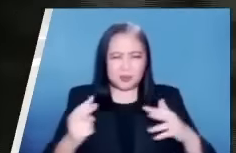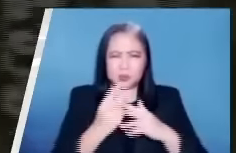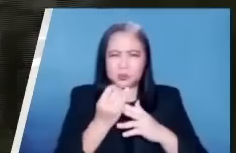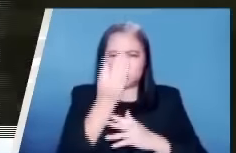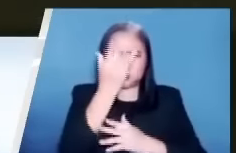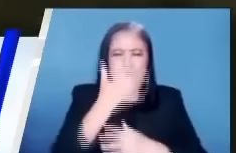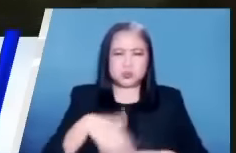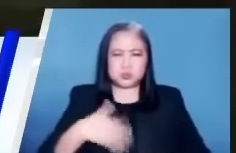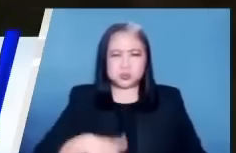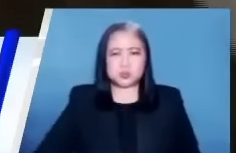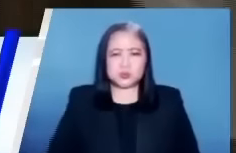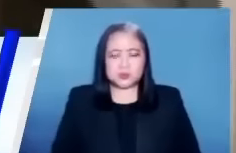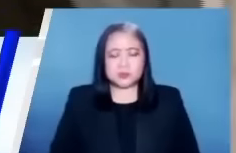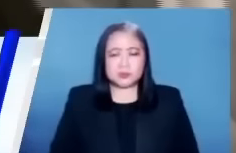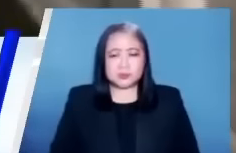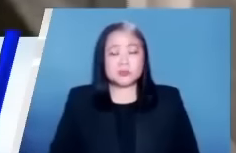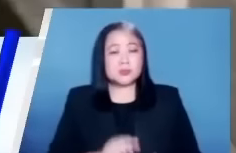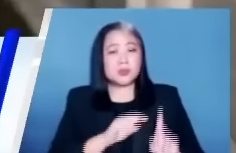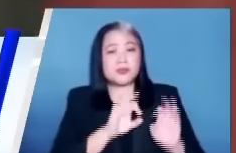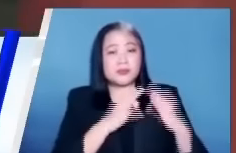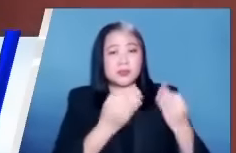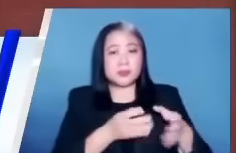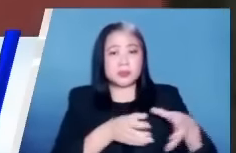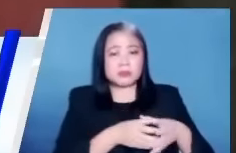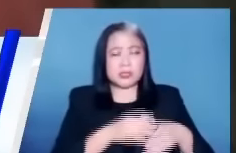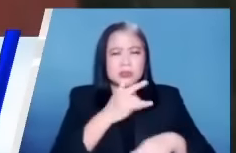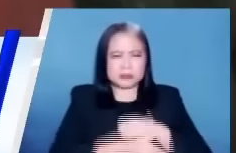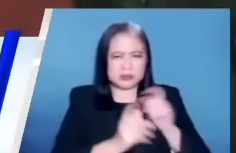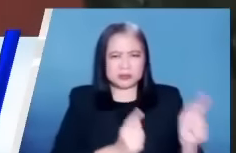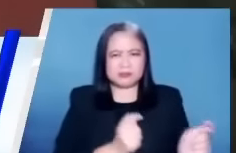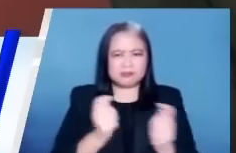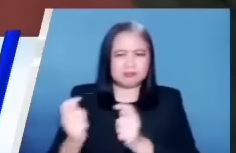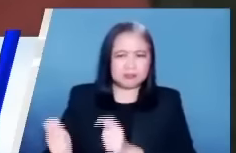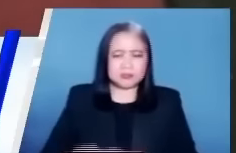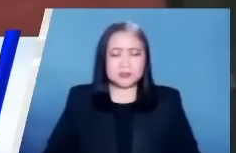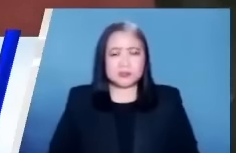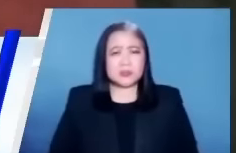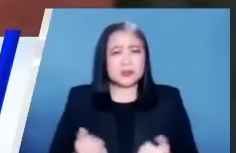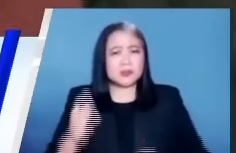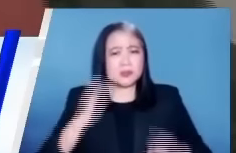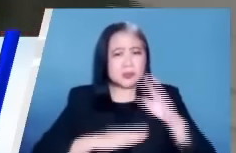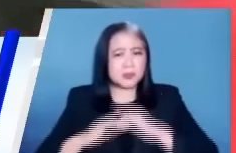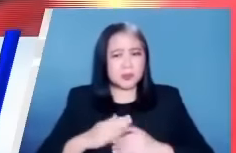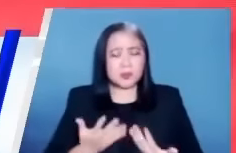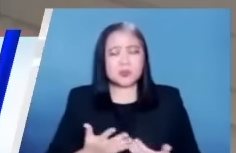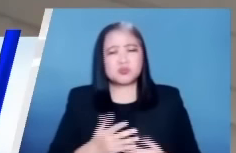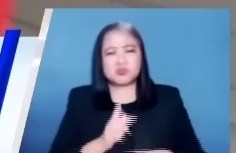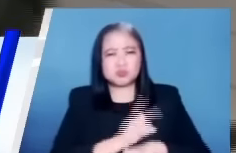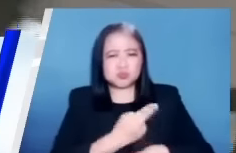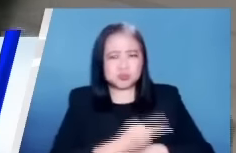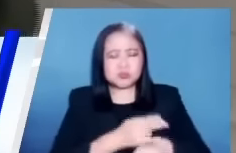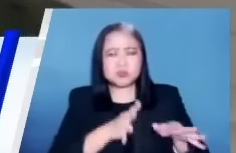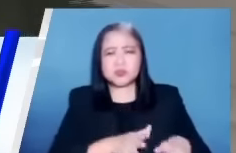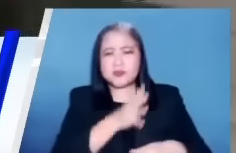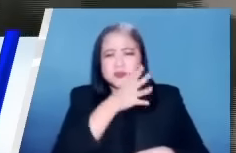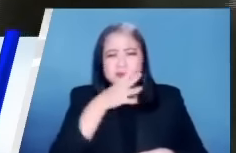minabuti pamilyang ito na maagang lumikas probleman angay buid kinakailangan